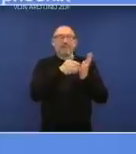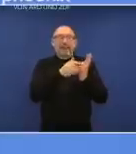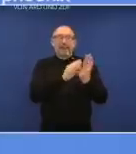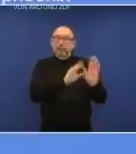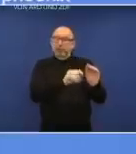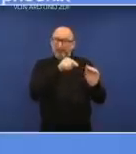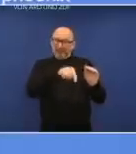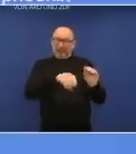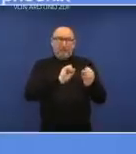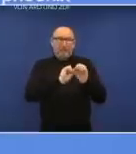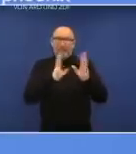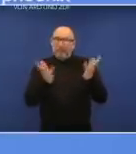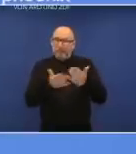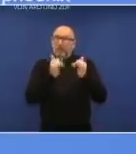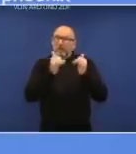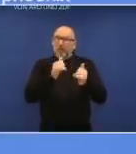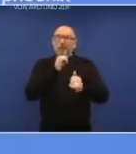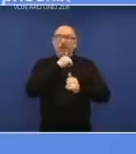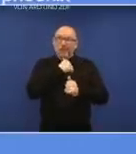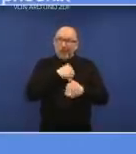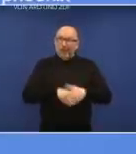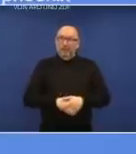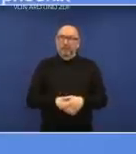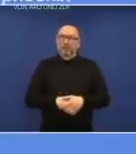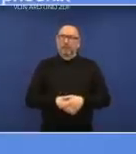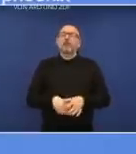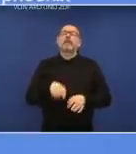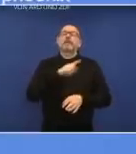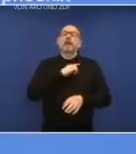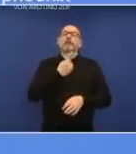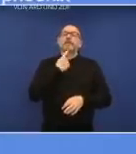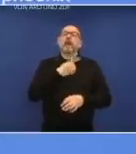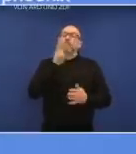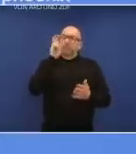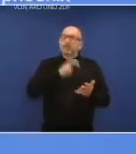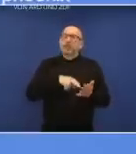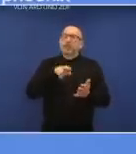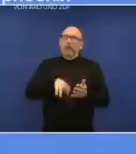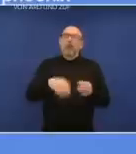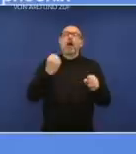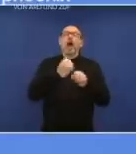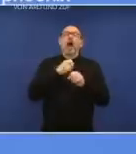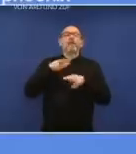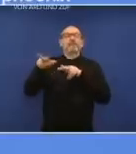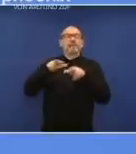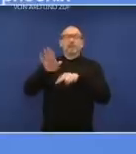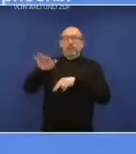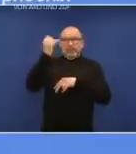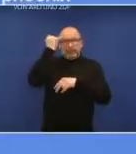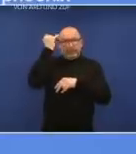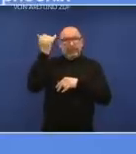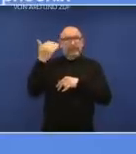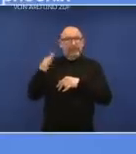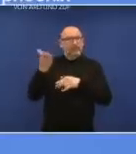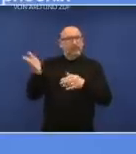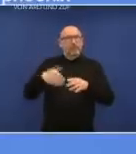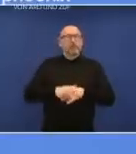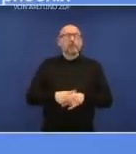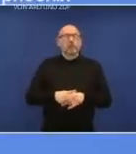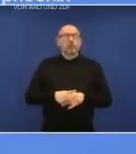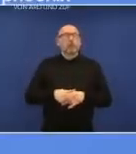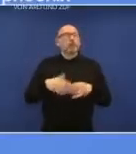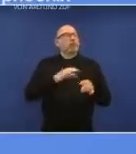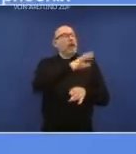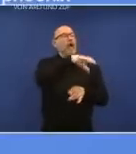nicht. Was ich bestätigen kann, es war Idee des Arbeitsministeriums, die Einrichtung mit